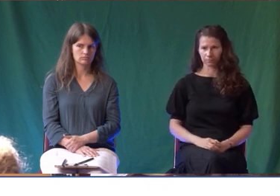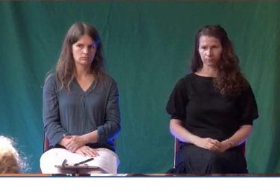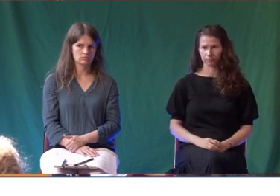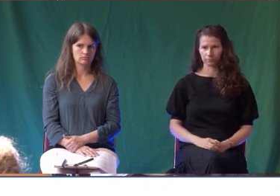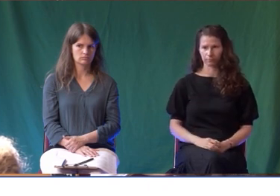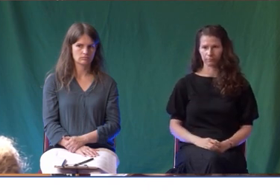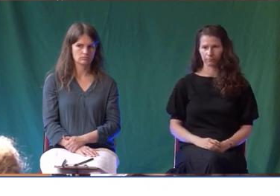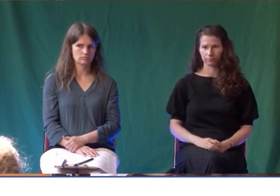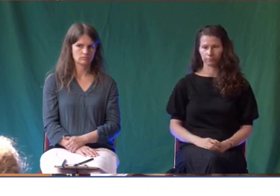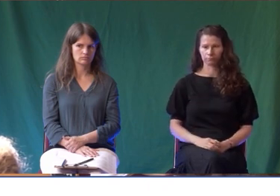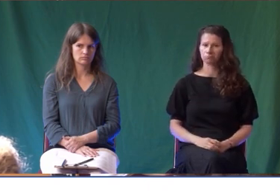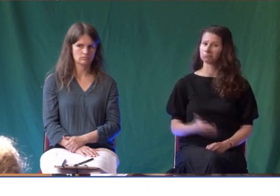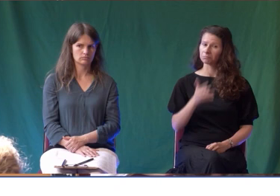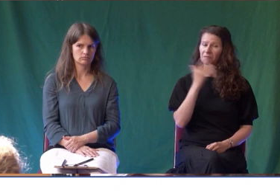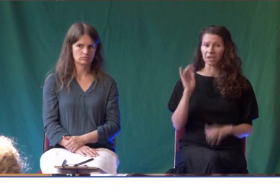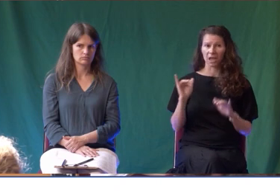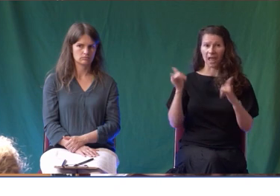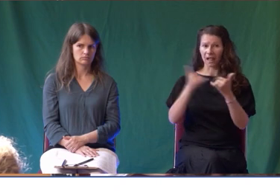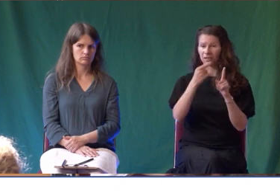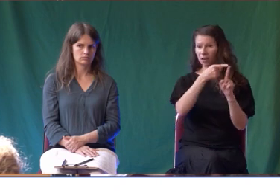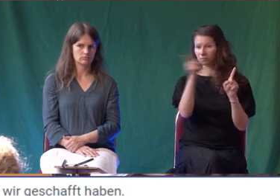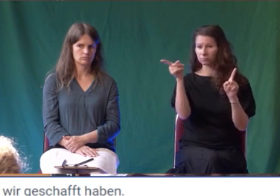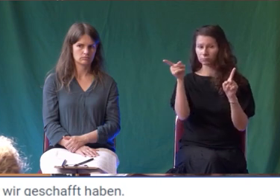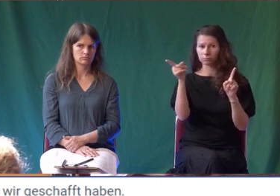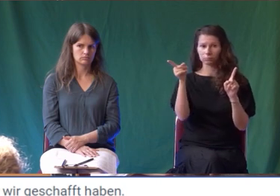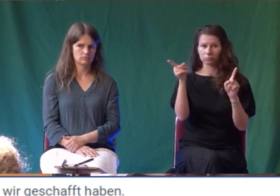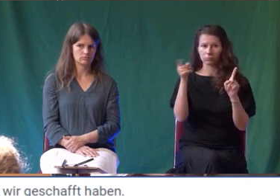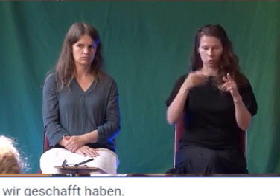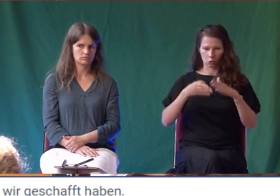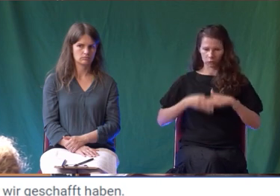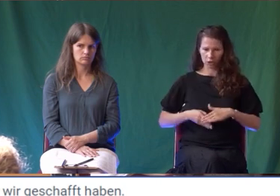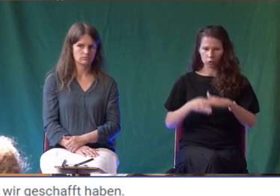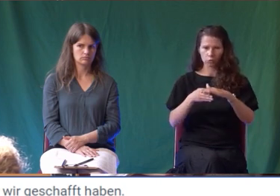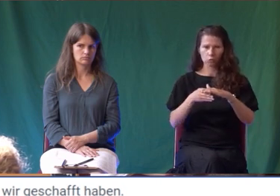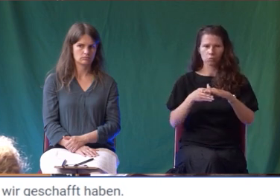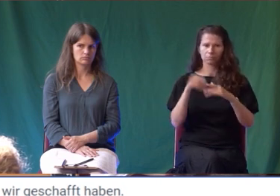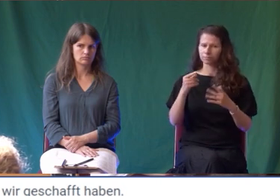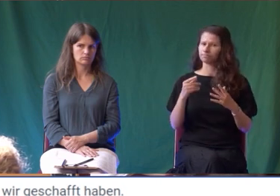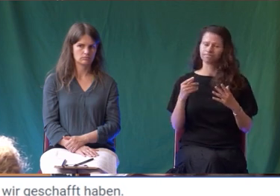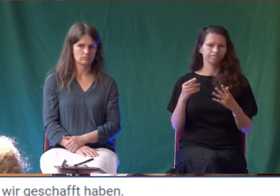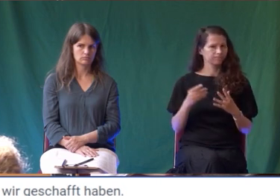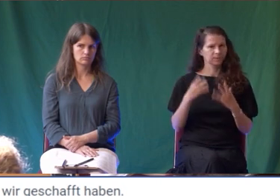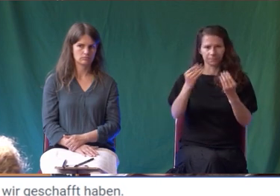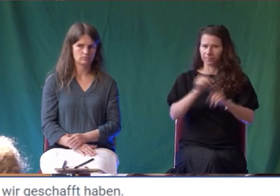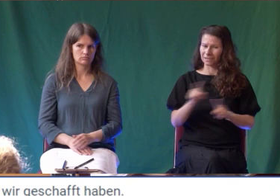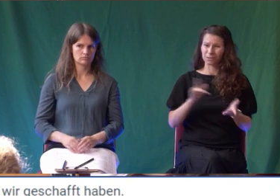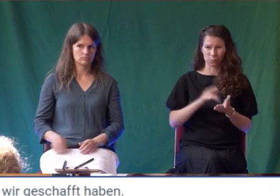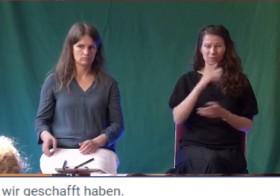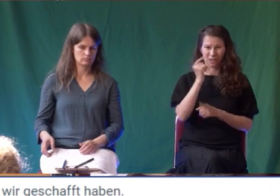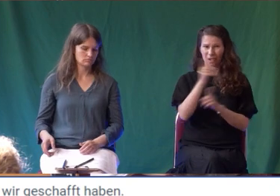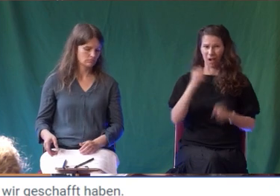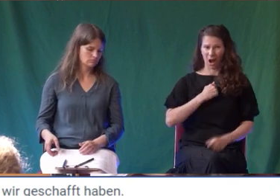viele Eltern nutzen die unterstützte Elternschaft nicht viele haben Angst dass ihnen die Kinder weggenommen